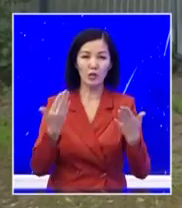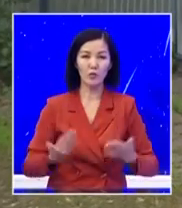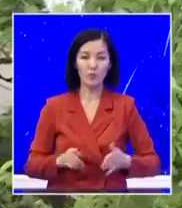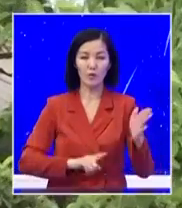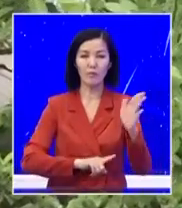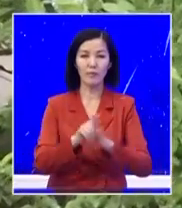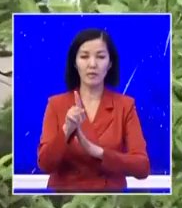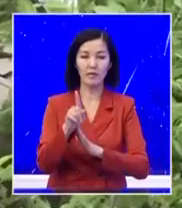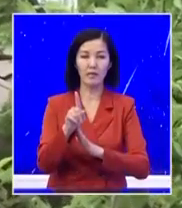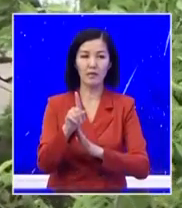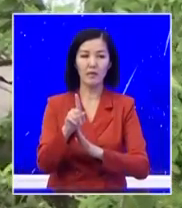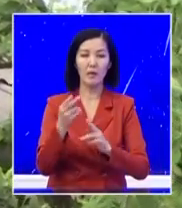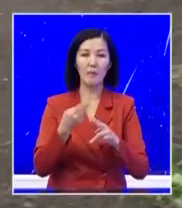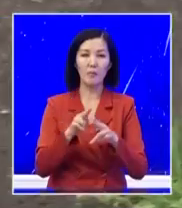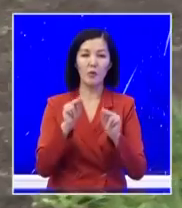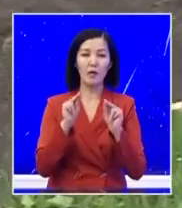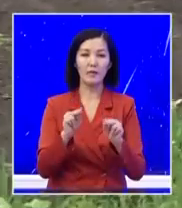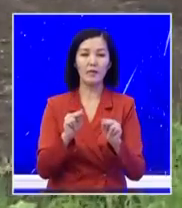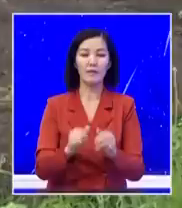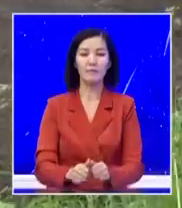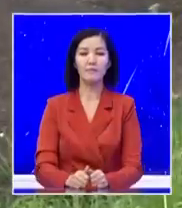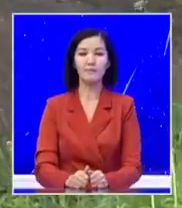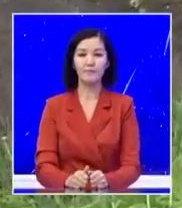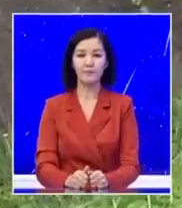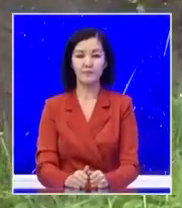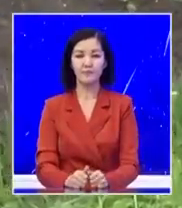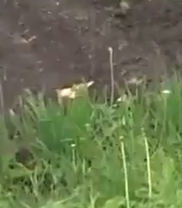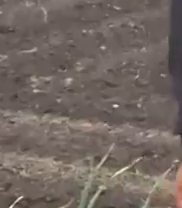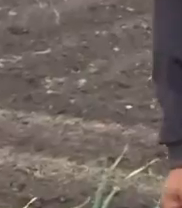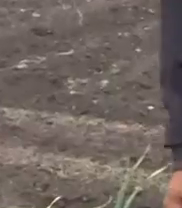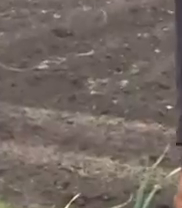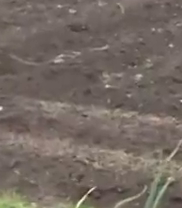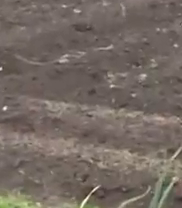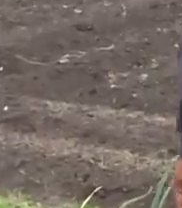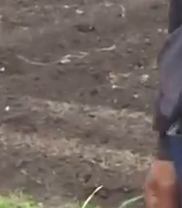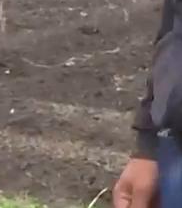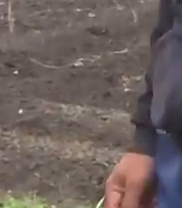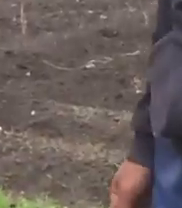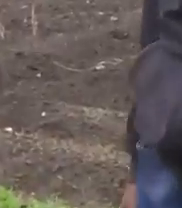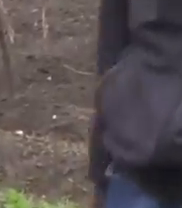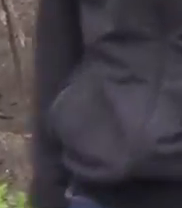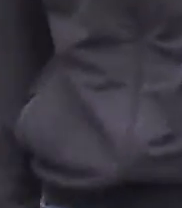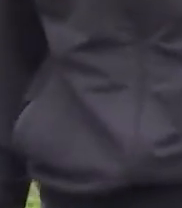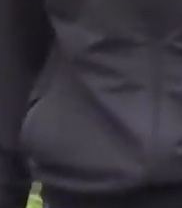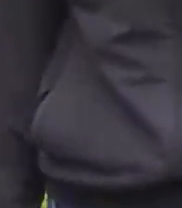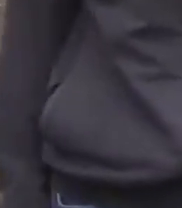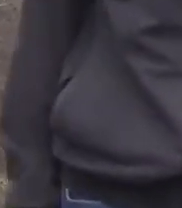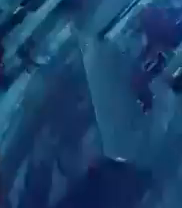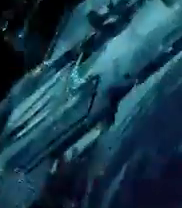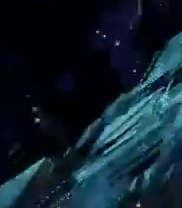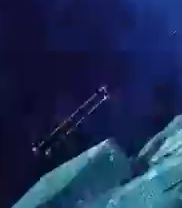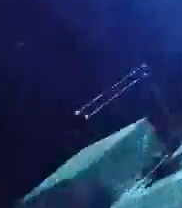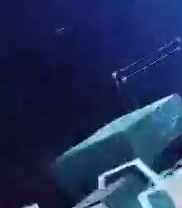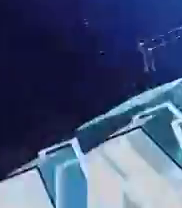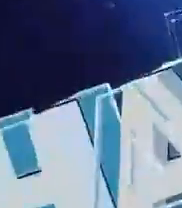дейді отағасы. Бұл анық. Алмат Хамид, Мәди Байбосынов, Жетісу телеарнасы, Ескелді ауданынан.